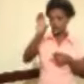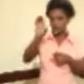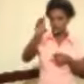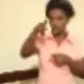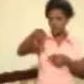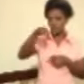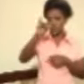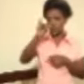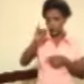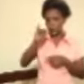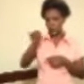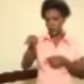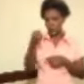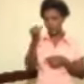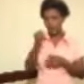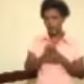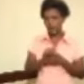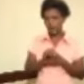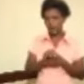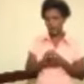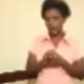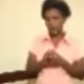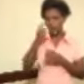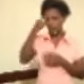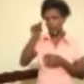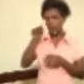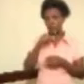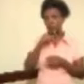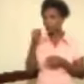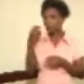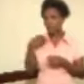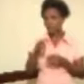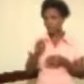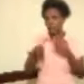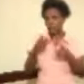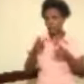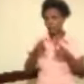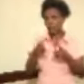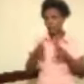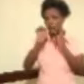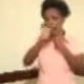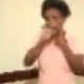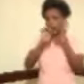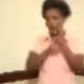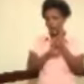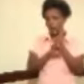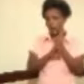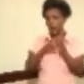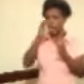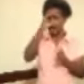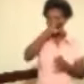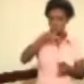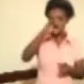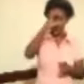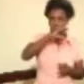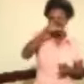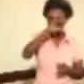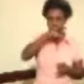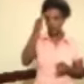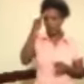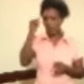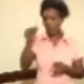supérieur de la judiciaire. Et donc, en fin de compte, on a dit nous que l'état de droit que nous avons cherché, il n'a pas qu'à exister en